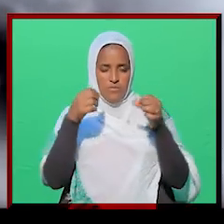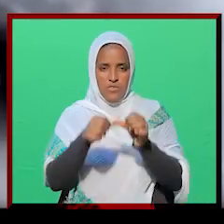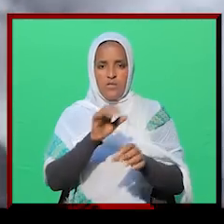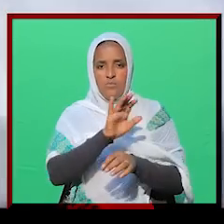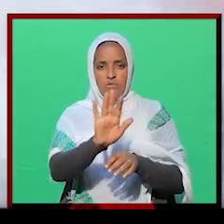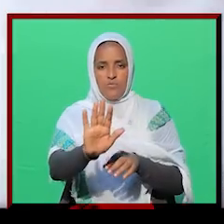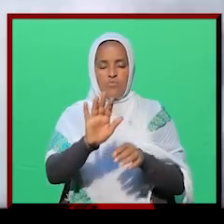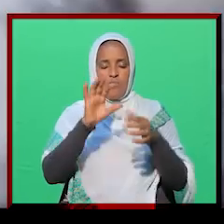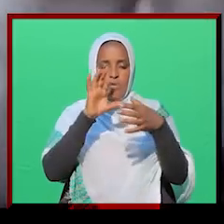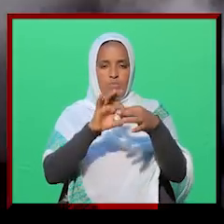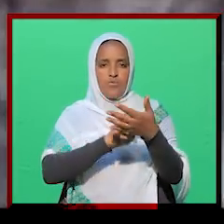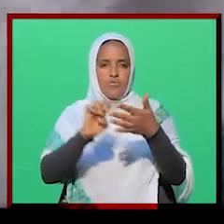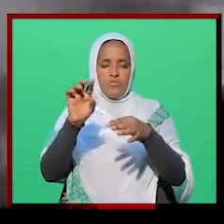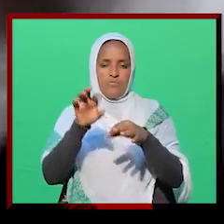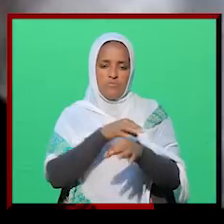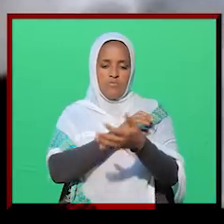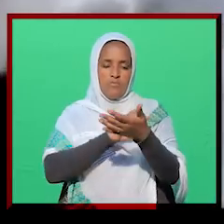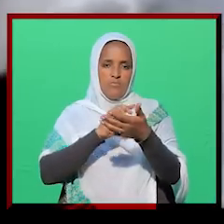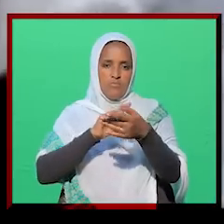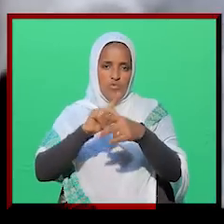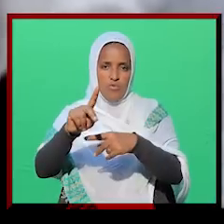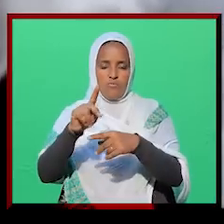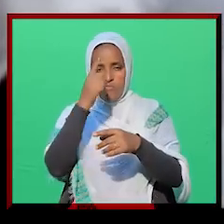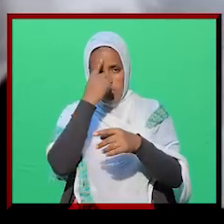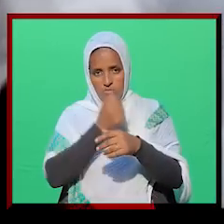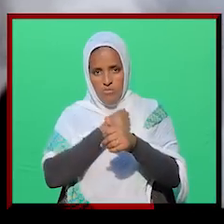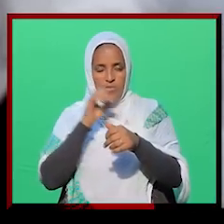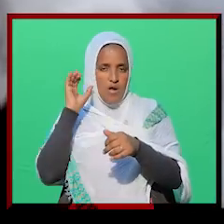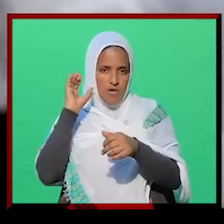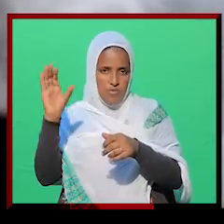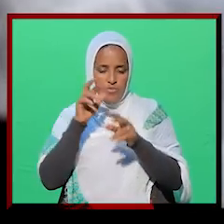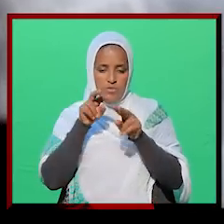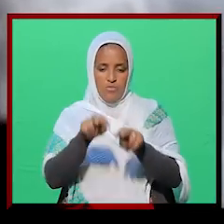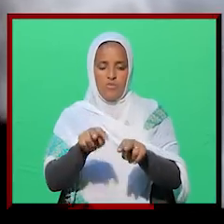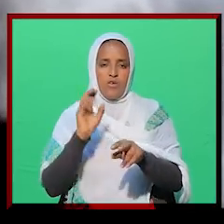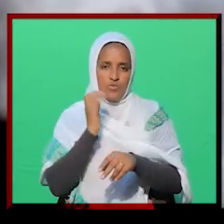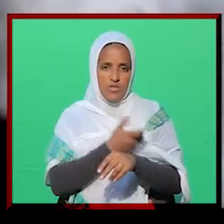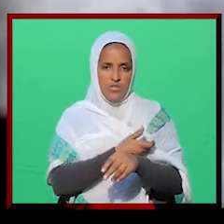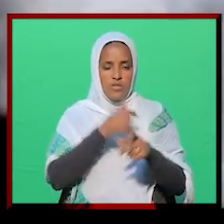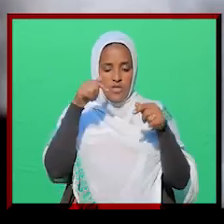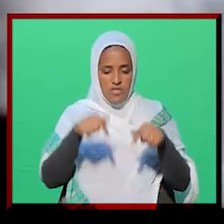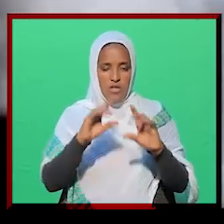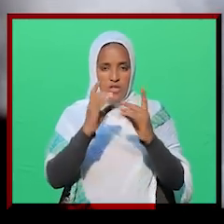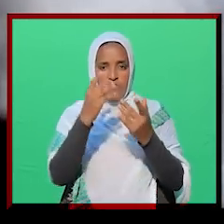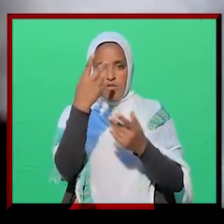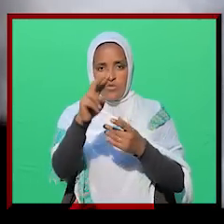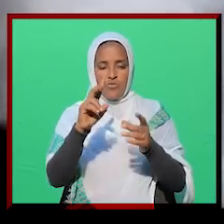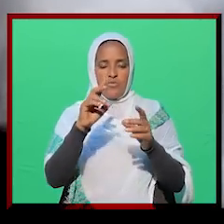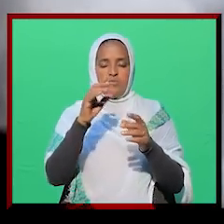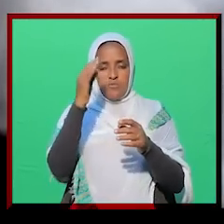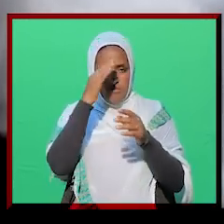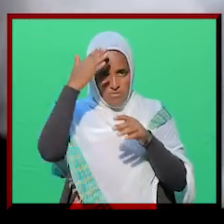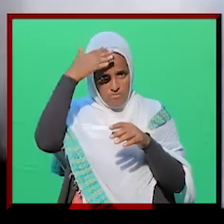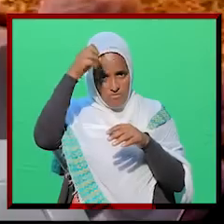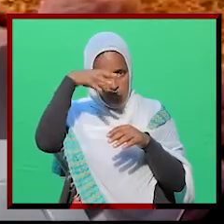እንደሚቀጥል እምነታችን ነው። ችላ ተብለው በመኖራቸው የቅድስት ቤተ ክርስቲያናችንን ልጆች ቋንቋውን እየተናገሩ